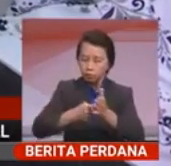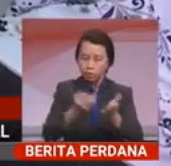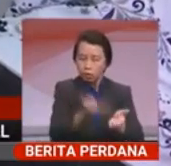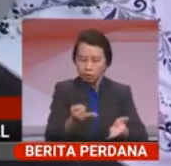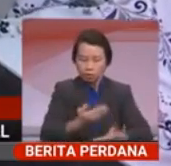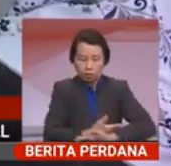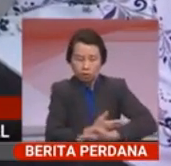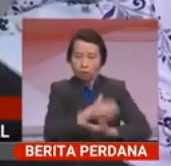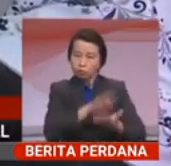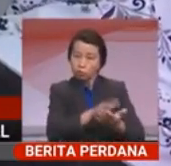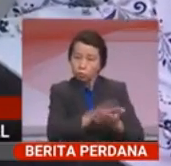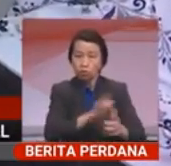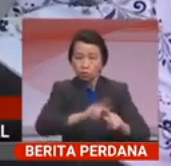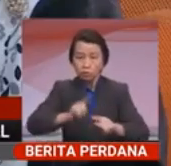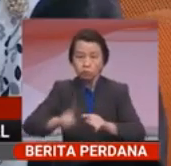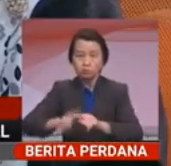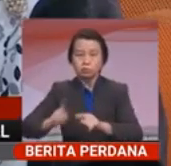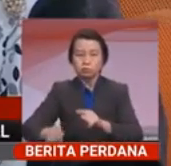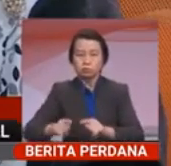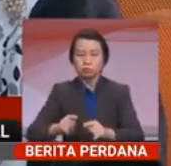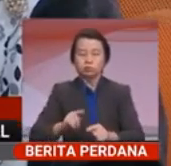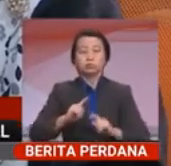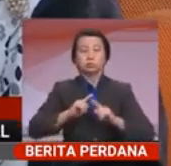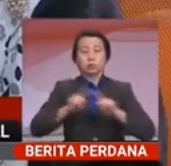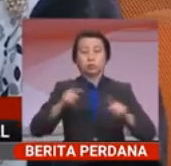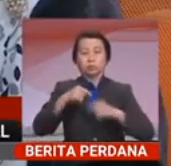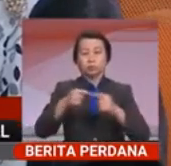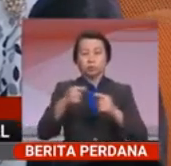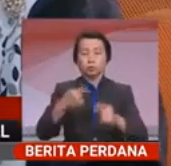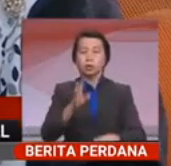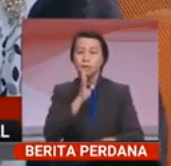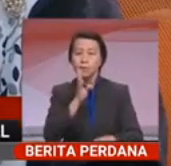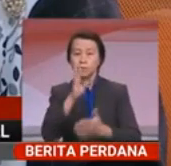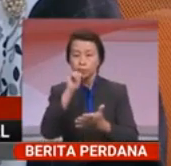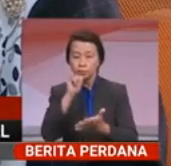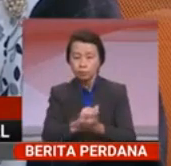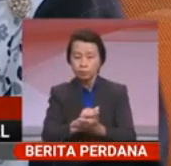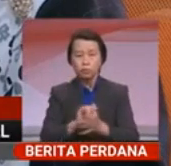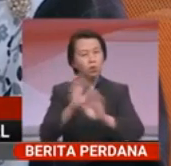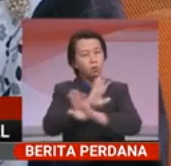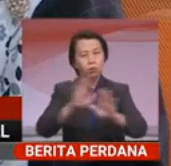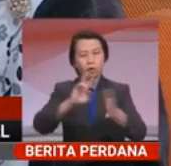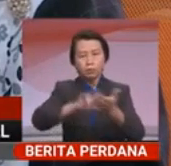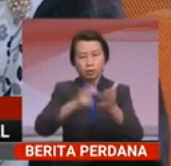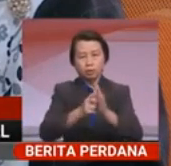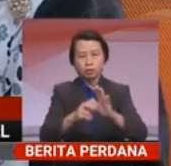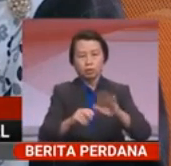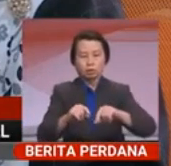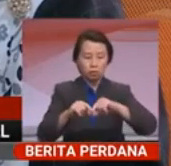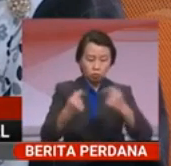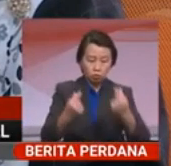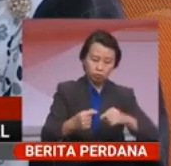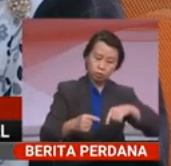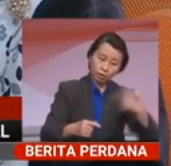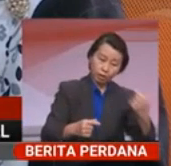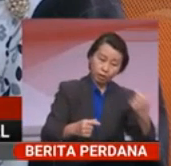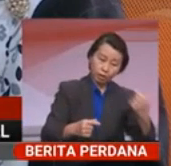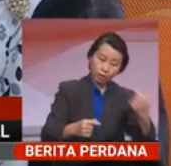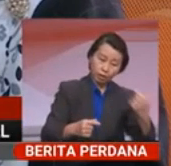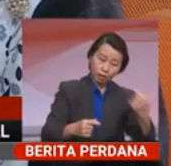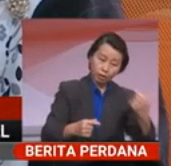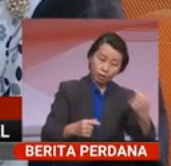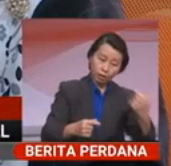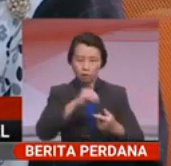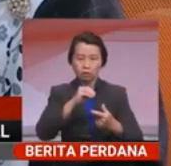kemudahan anak-anak sekolah dan sebagainya. Namun apabila kita mengatakan begitu, ia tidak bermakna golongan yang selainnya yang